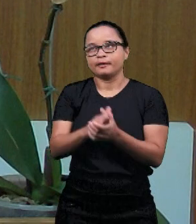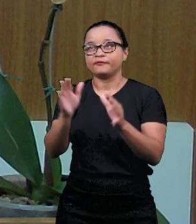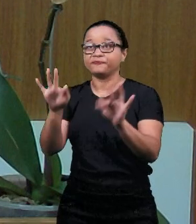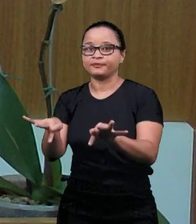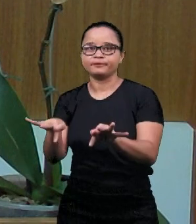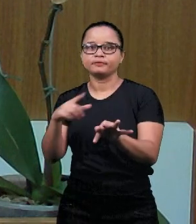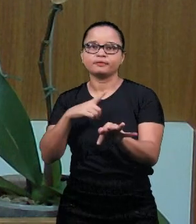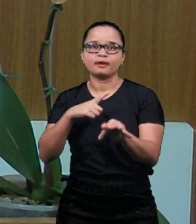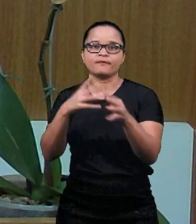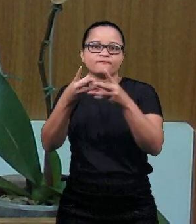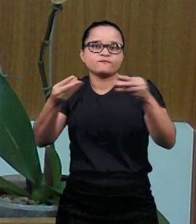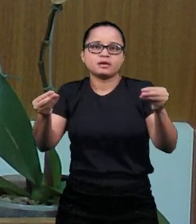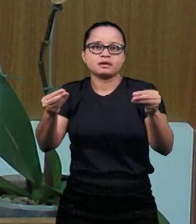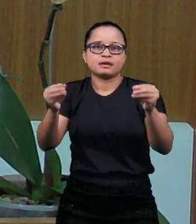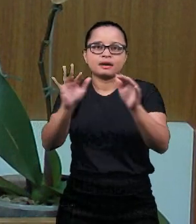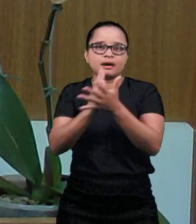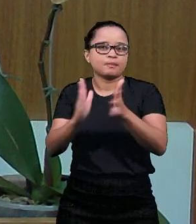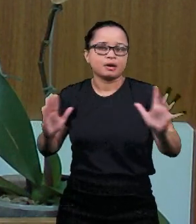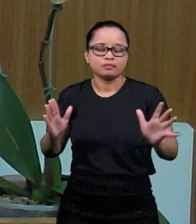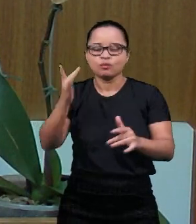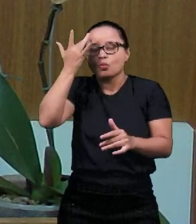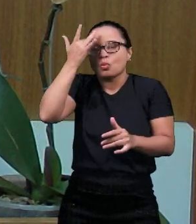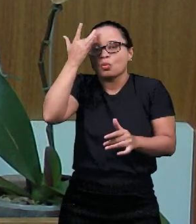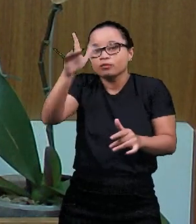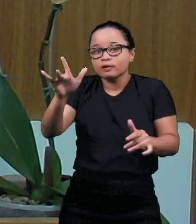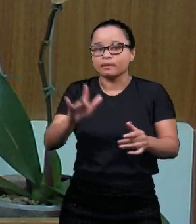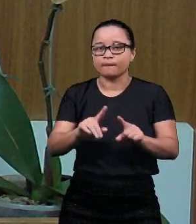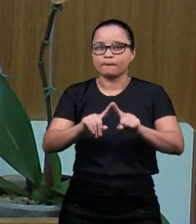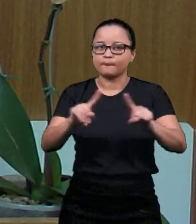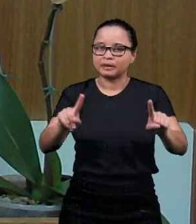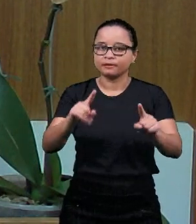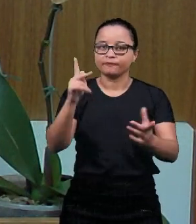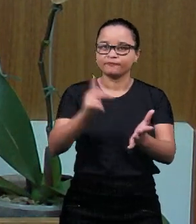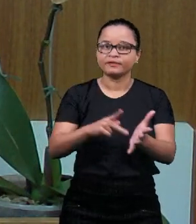va continuer, quand cela va s'arrêter, mais nous devons